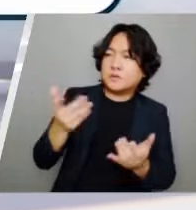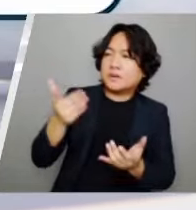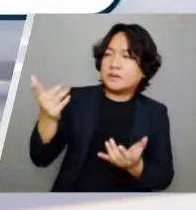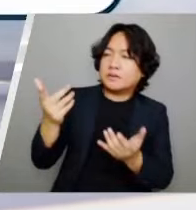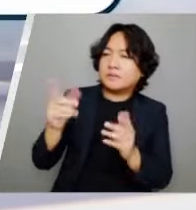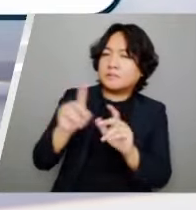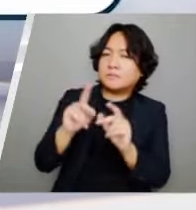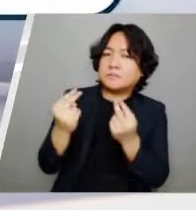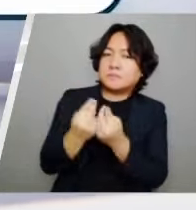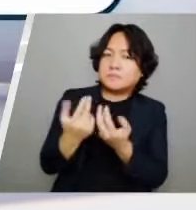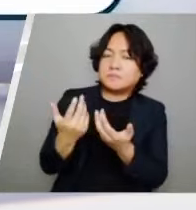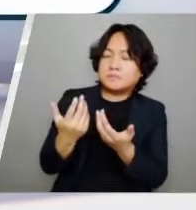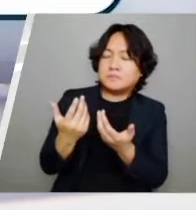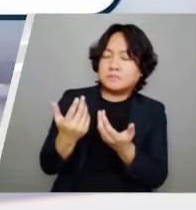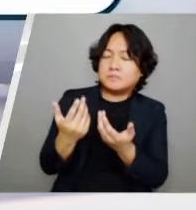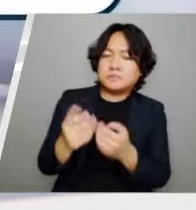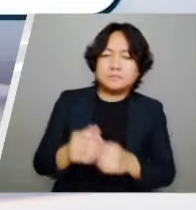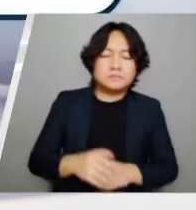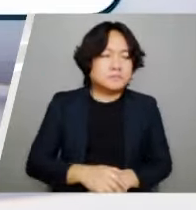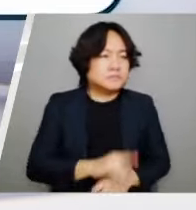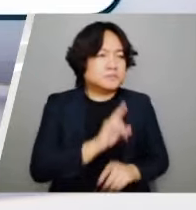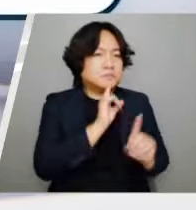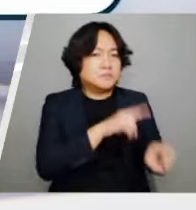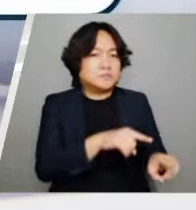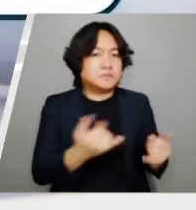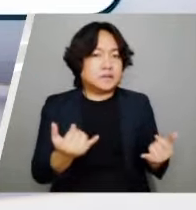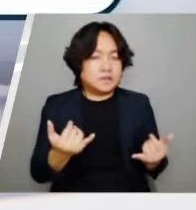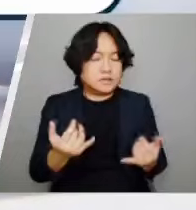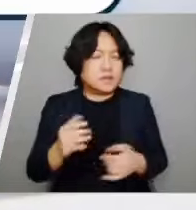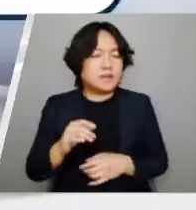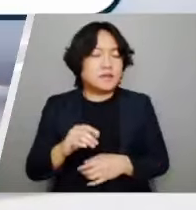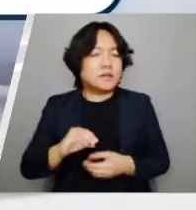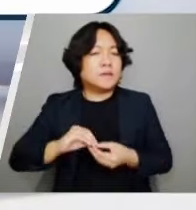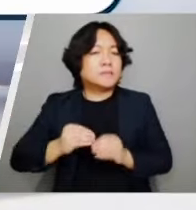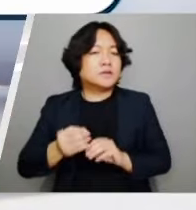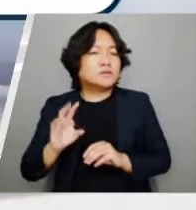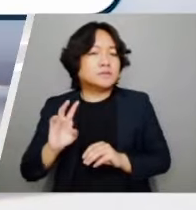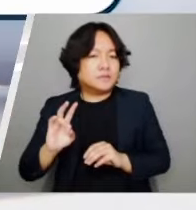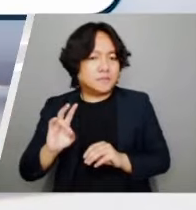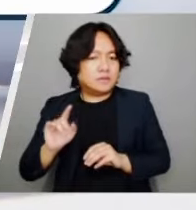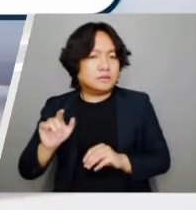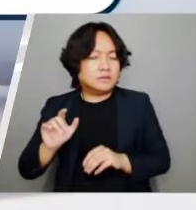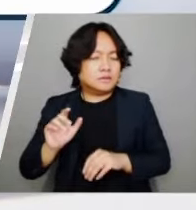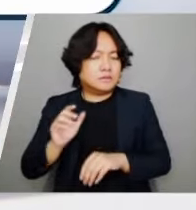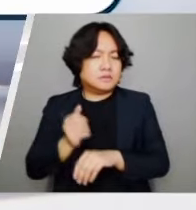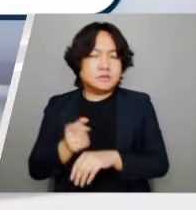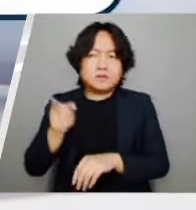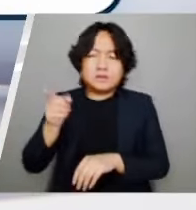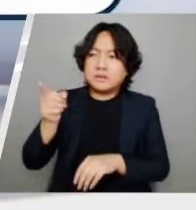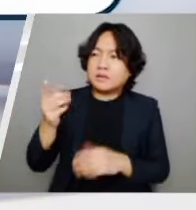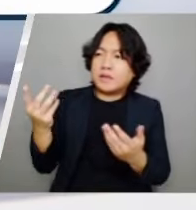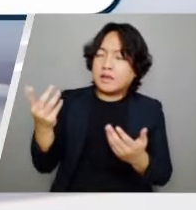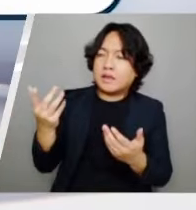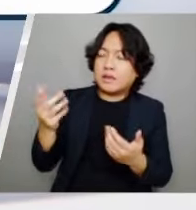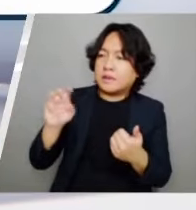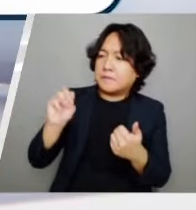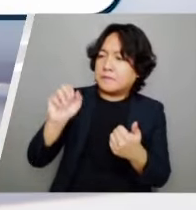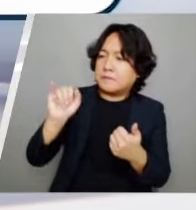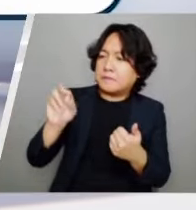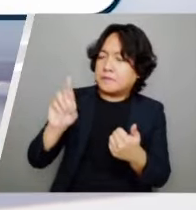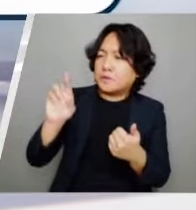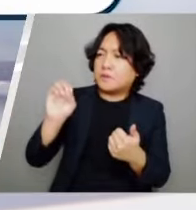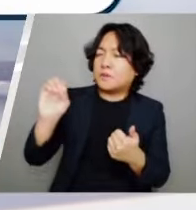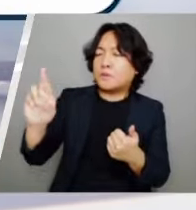ah dito po sa pero 7 Okay kayo ho Baay major o kernel Uh Just to be correct with the